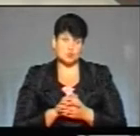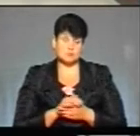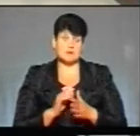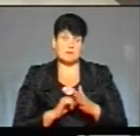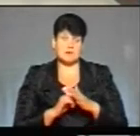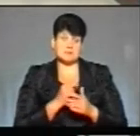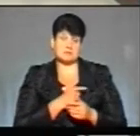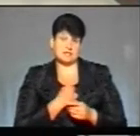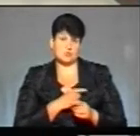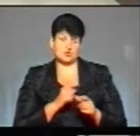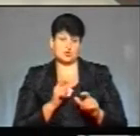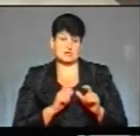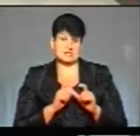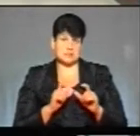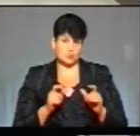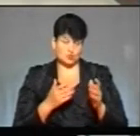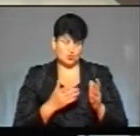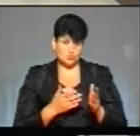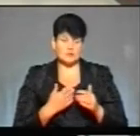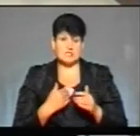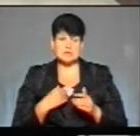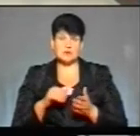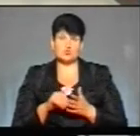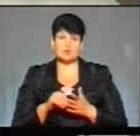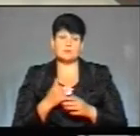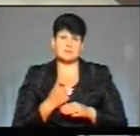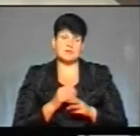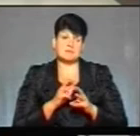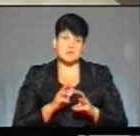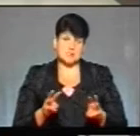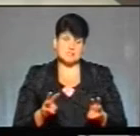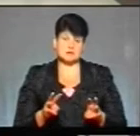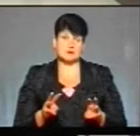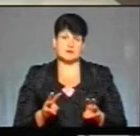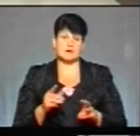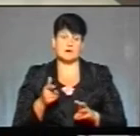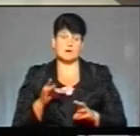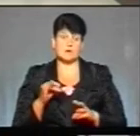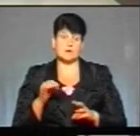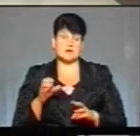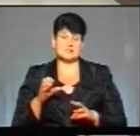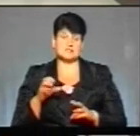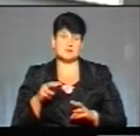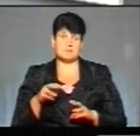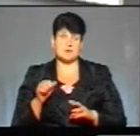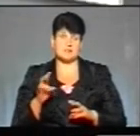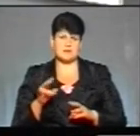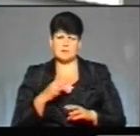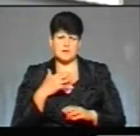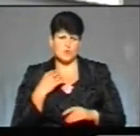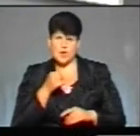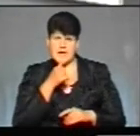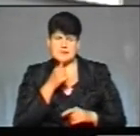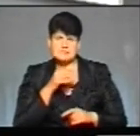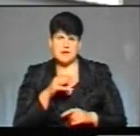медичного інституту, нас за участю прем'єр-міністра України Гройсмана Володимира Борисовича і багатьох експертів. Тобто ми досить довго працювали